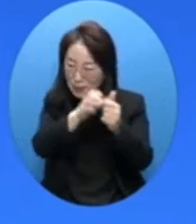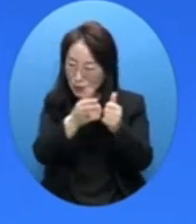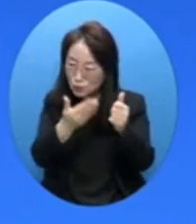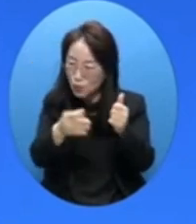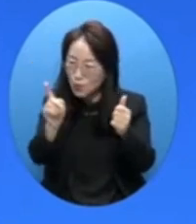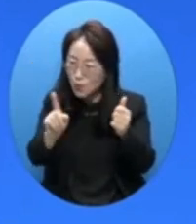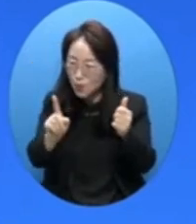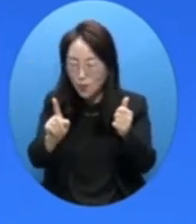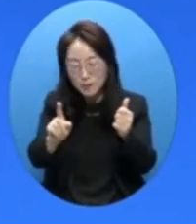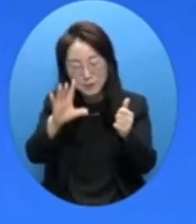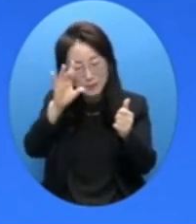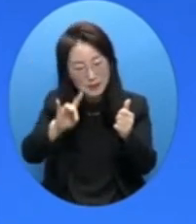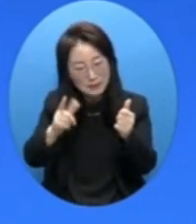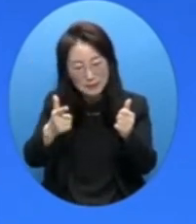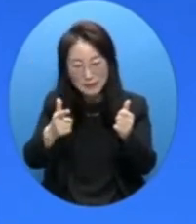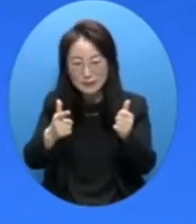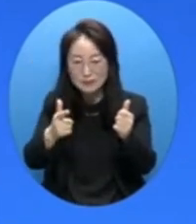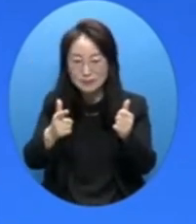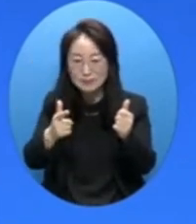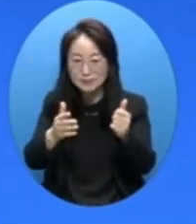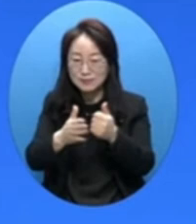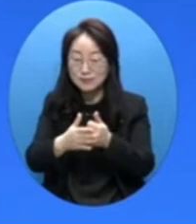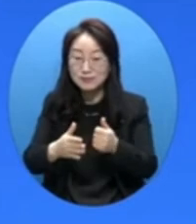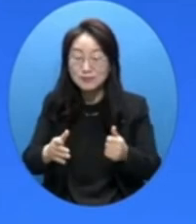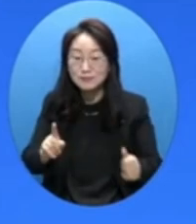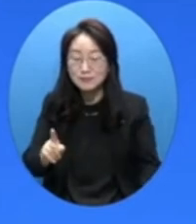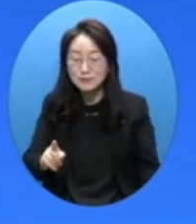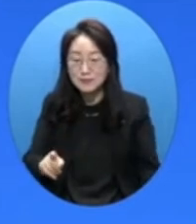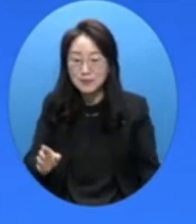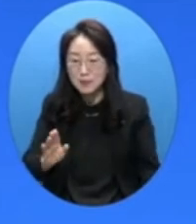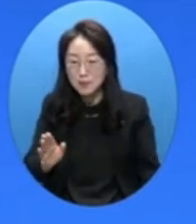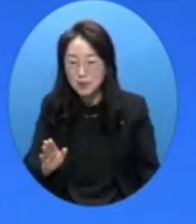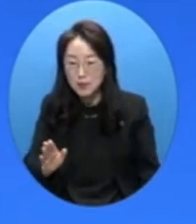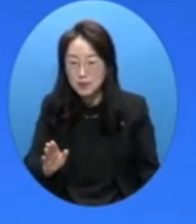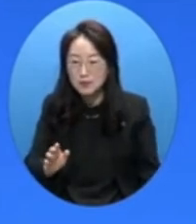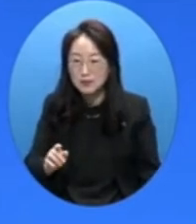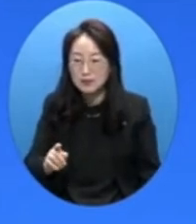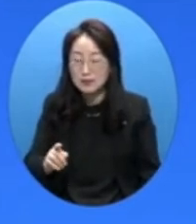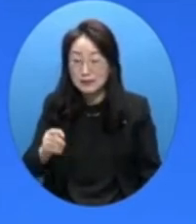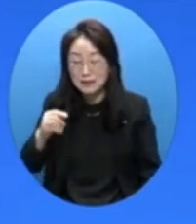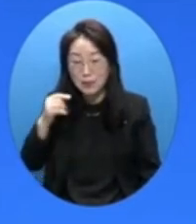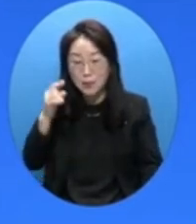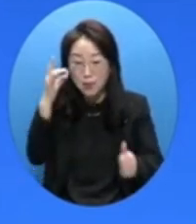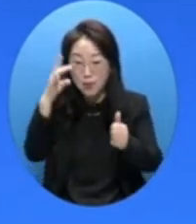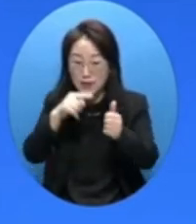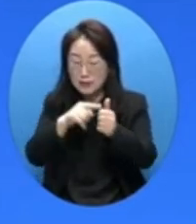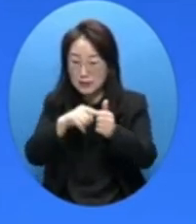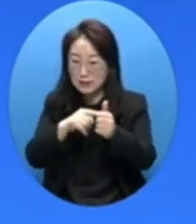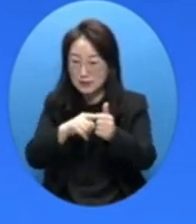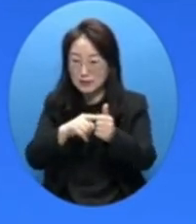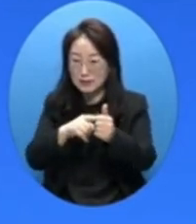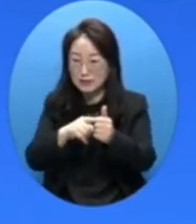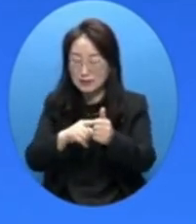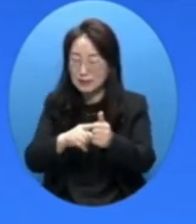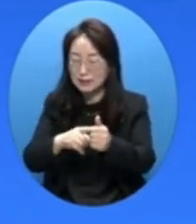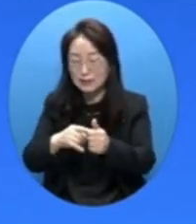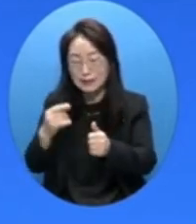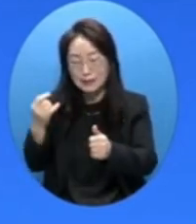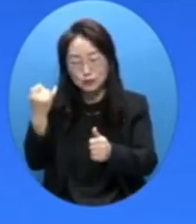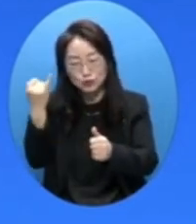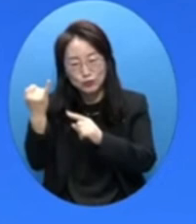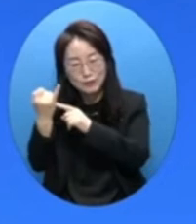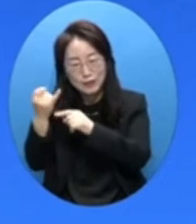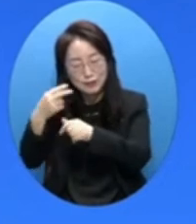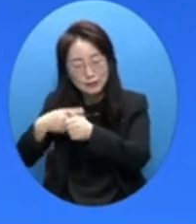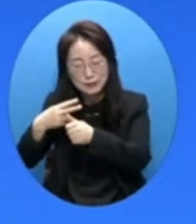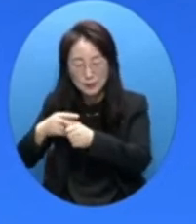그 원문을 찾아보니까 롬바드라고 하는 선생님이 고민고민하다가